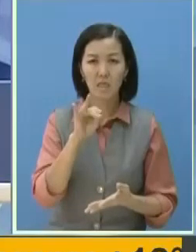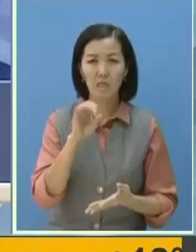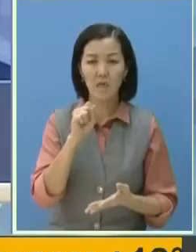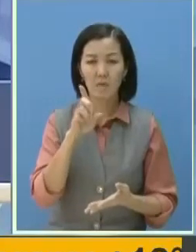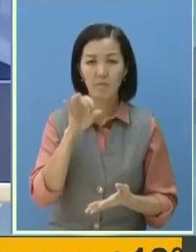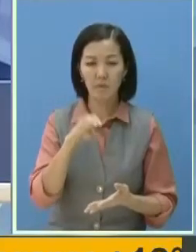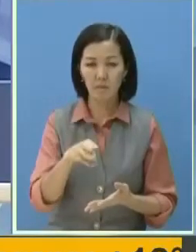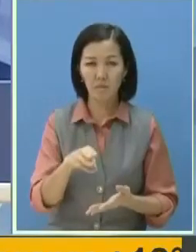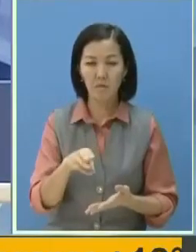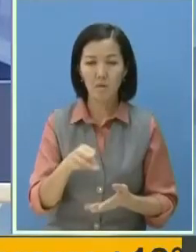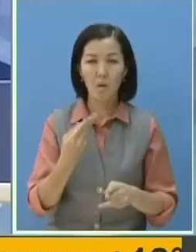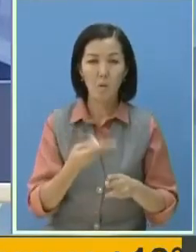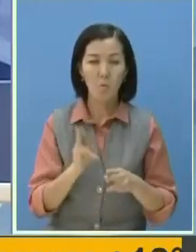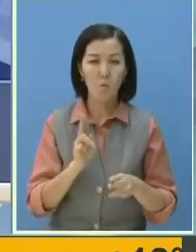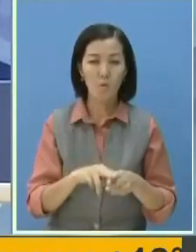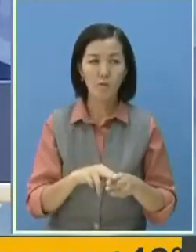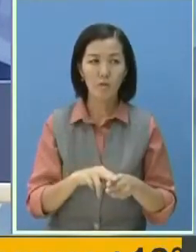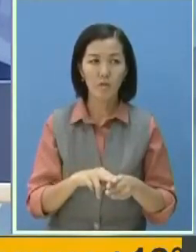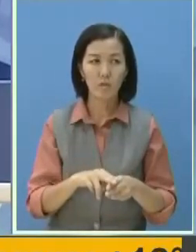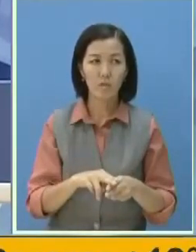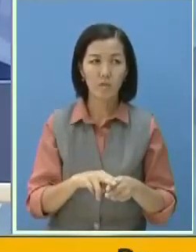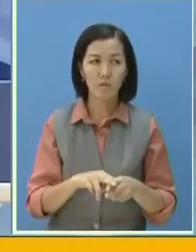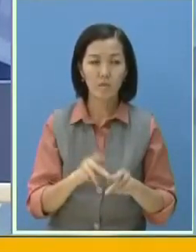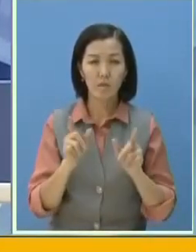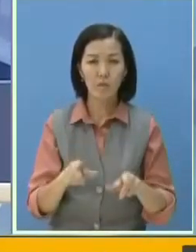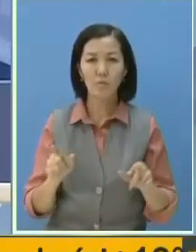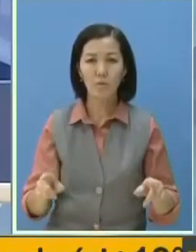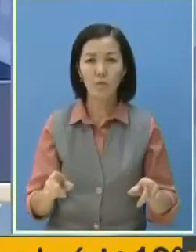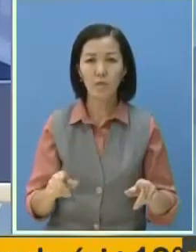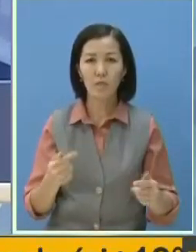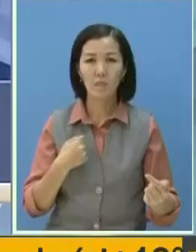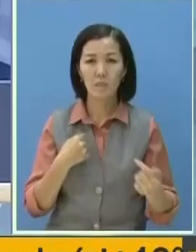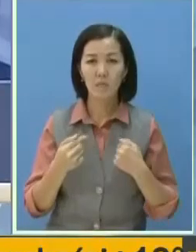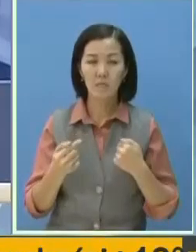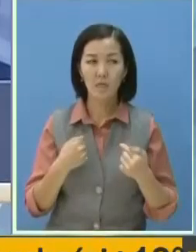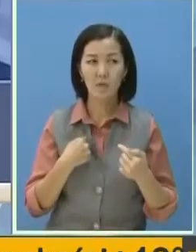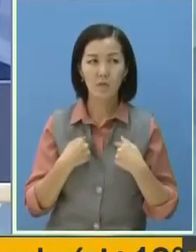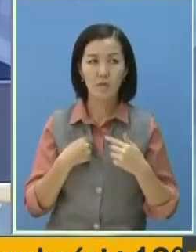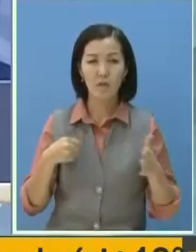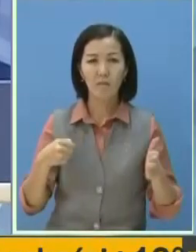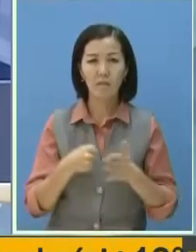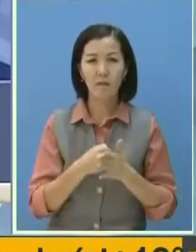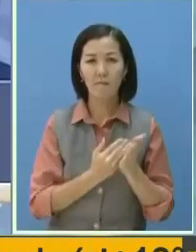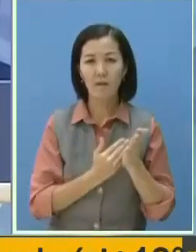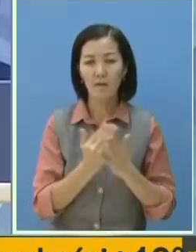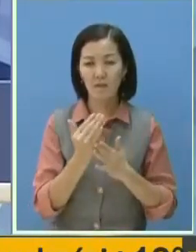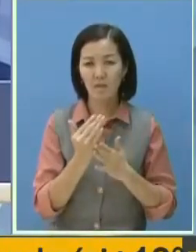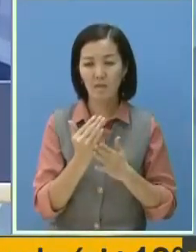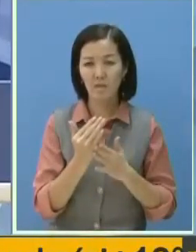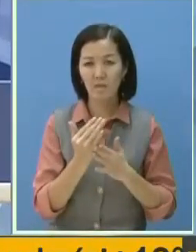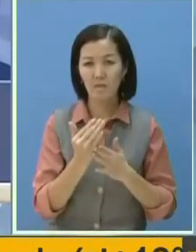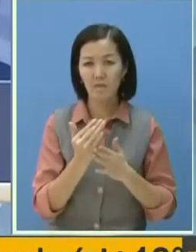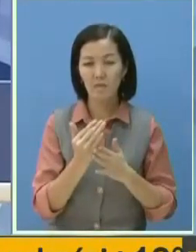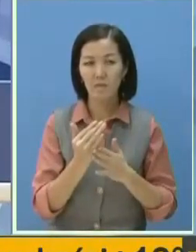И очень многие лица, которые страдают артериальной гипертонией, те уже, ну, хотя